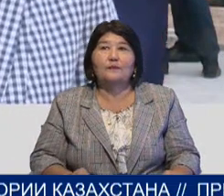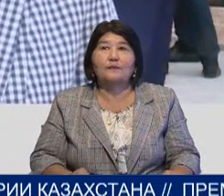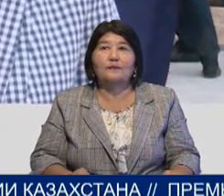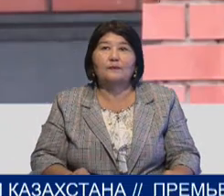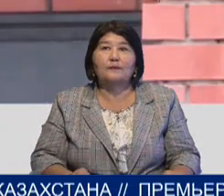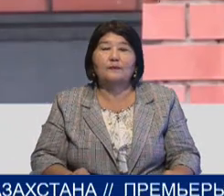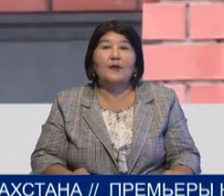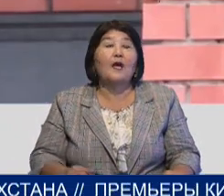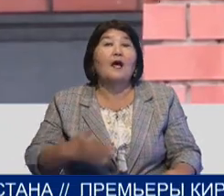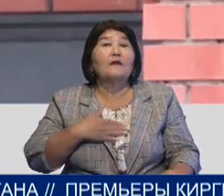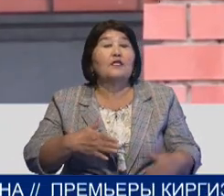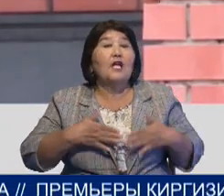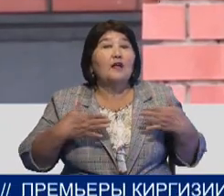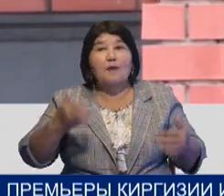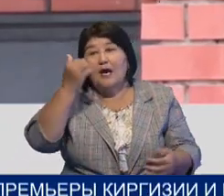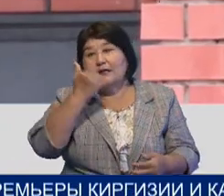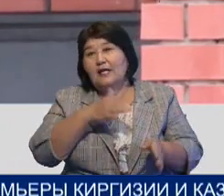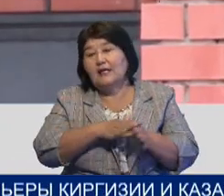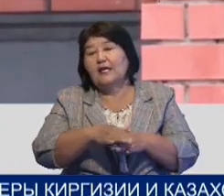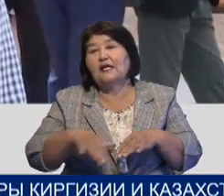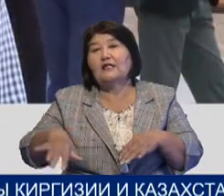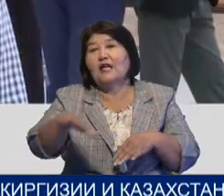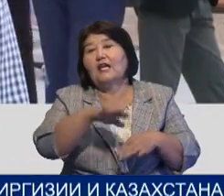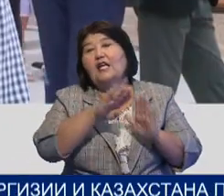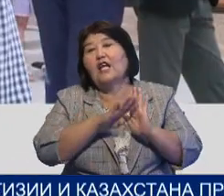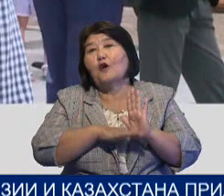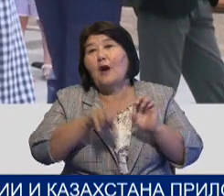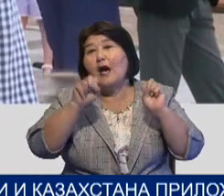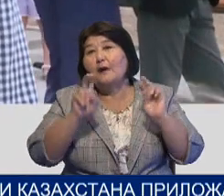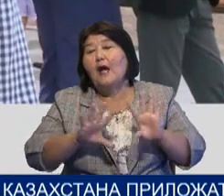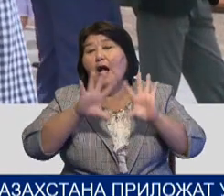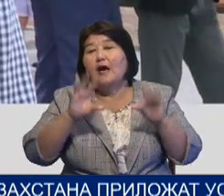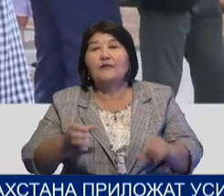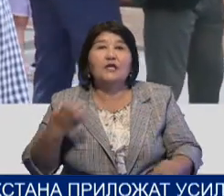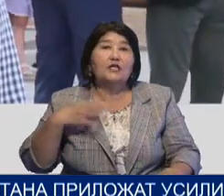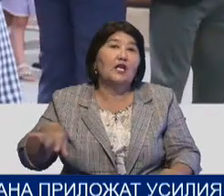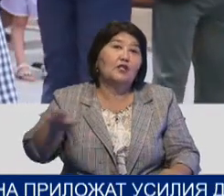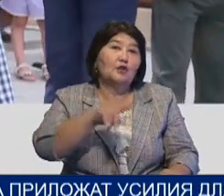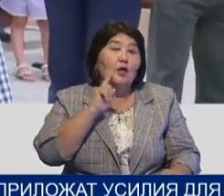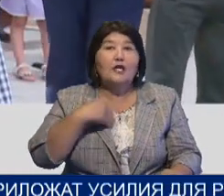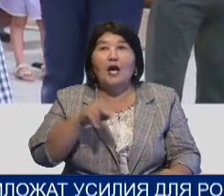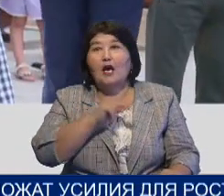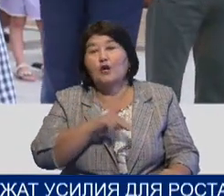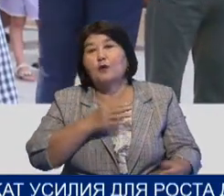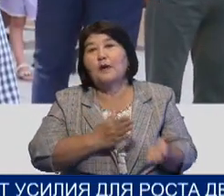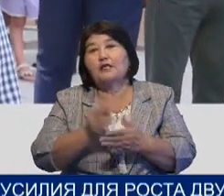жильё выжа благодарно за реализацию региональной программы которая охватила моло